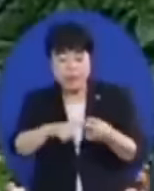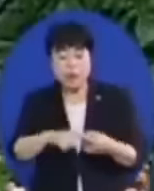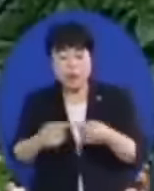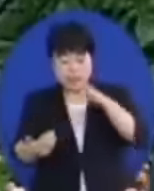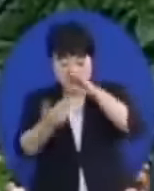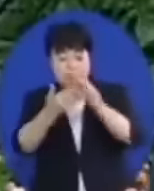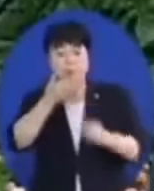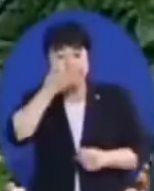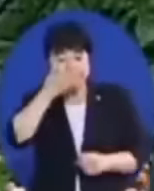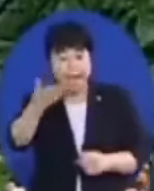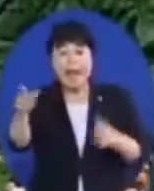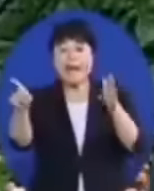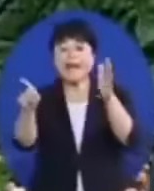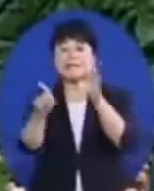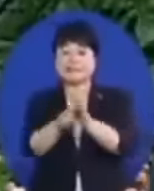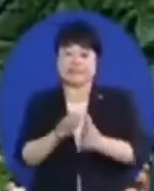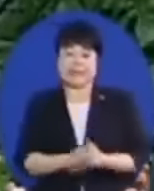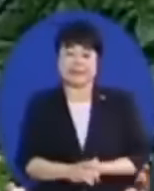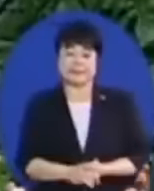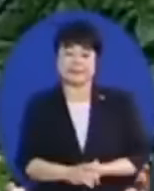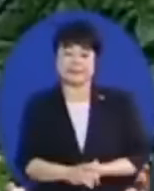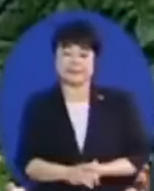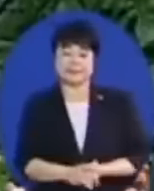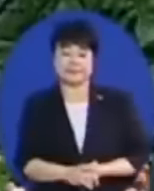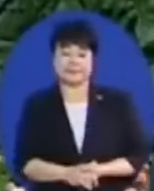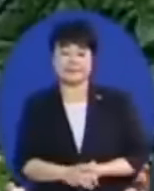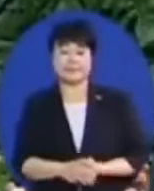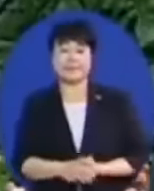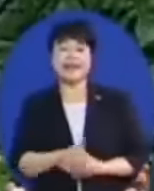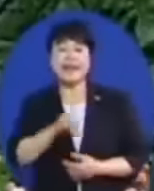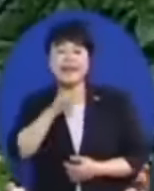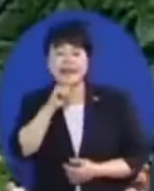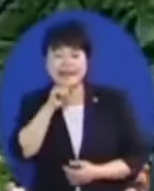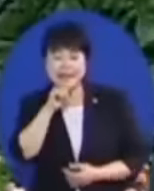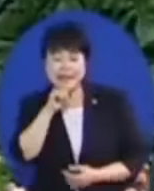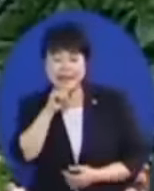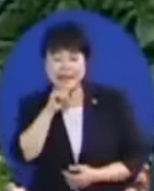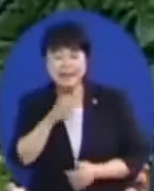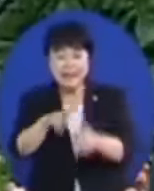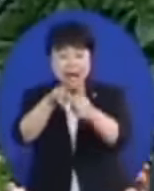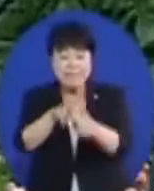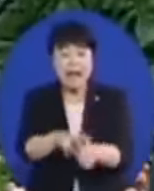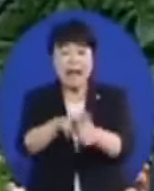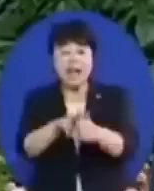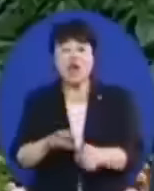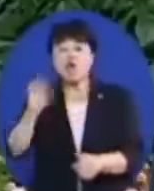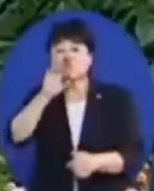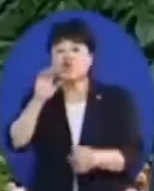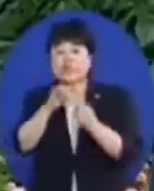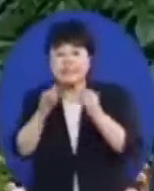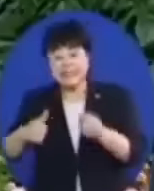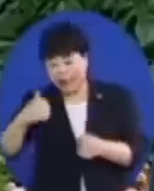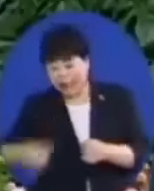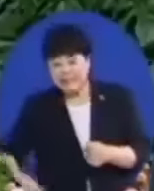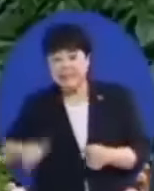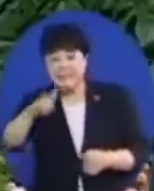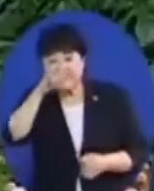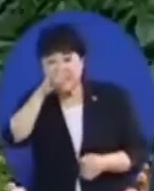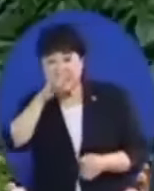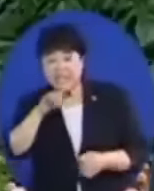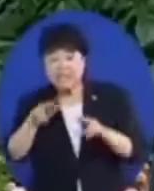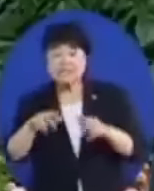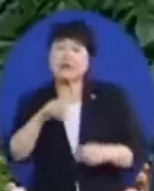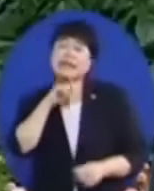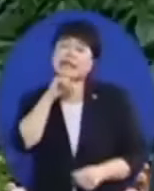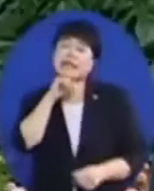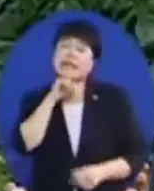날이 오고야 마는 것입니다. 가난한 뜨돌이 말 조련사의 아들이 안에 있었는데 그는 지금 가난하고